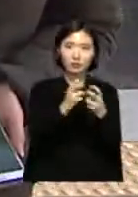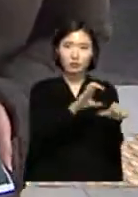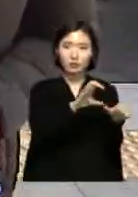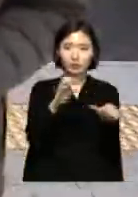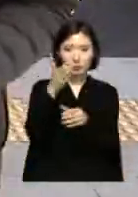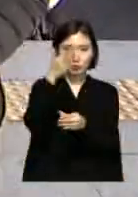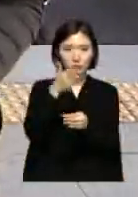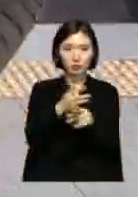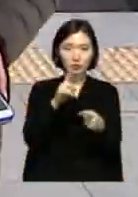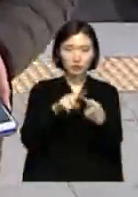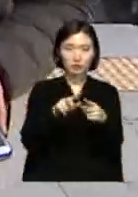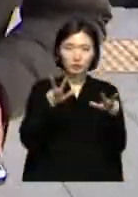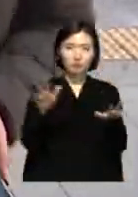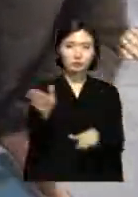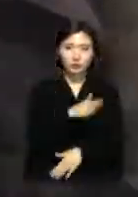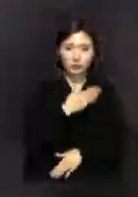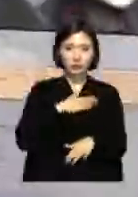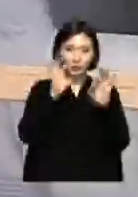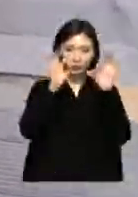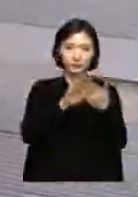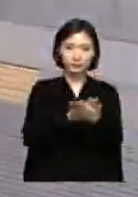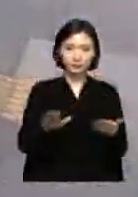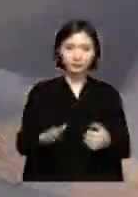이용되고 있는지 지금부터 알아봅니다.